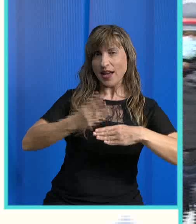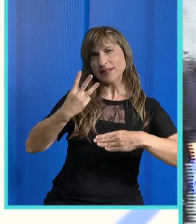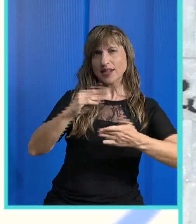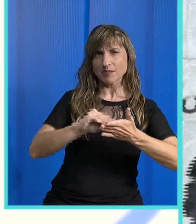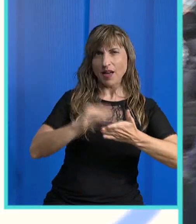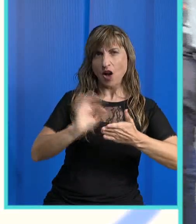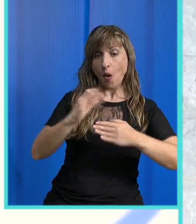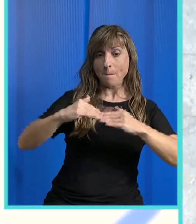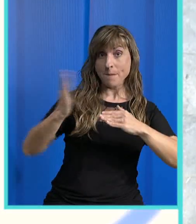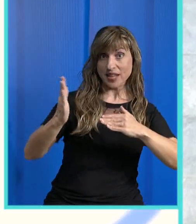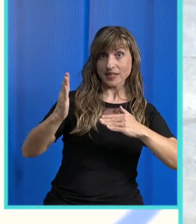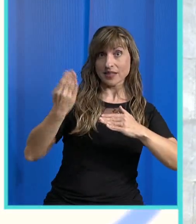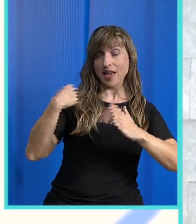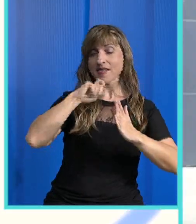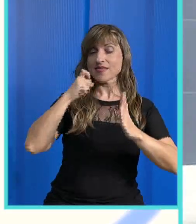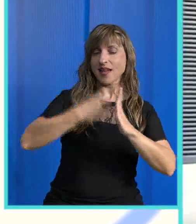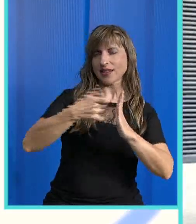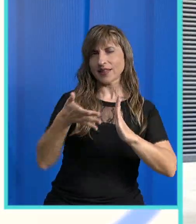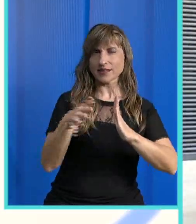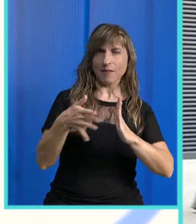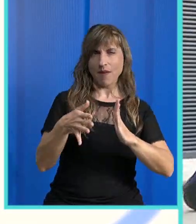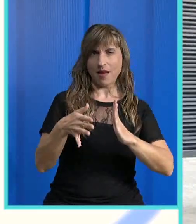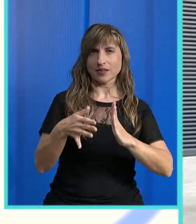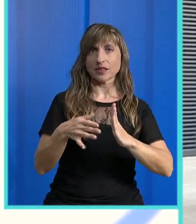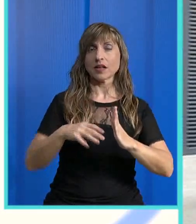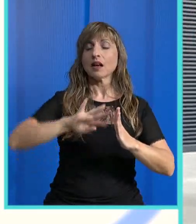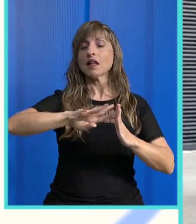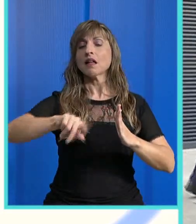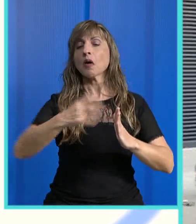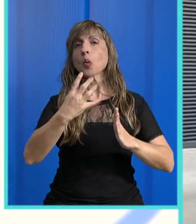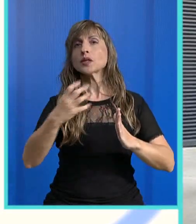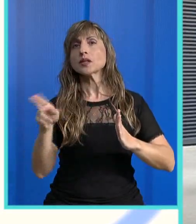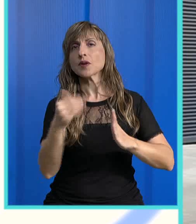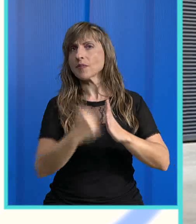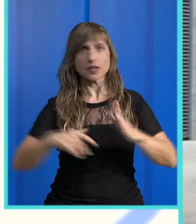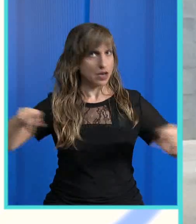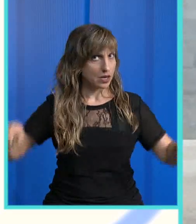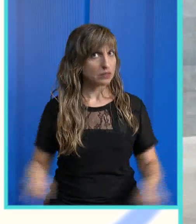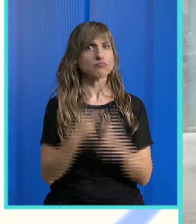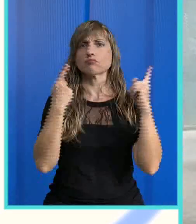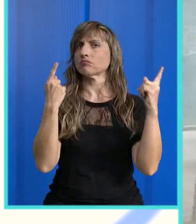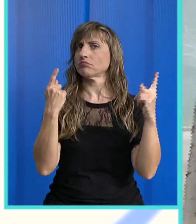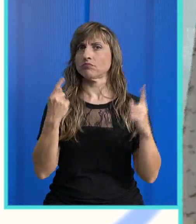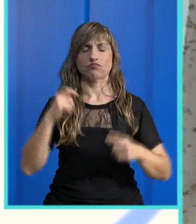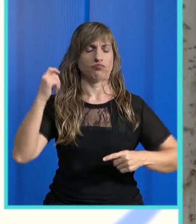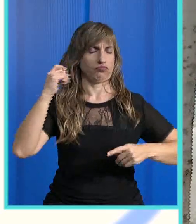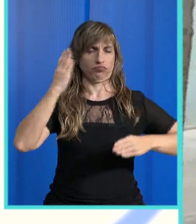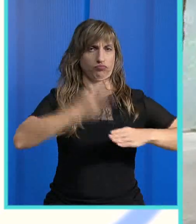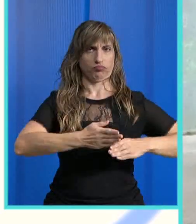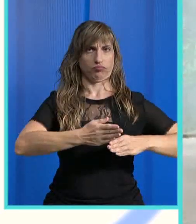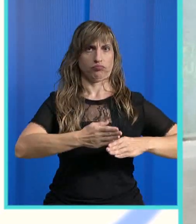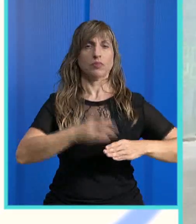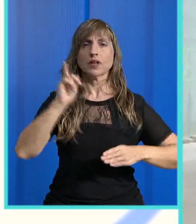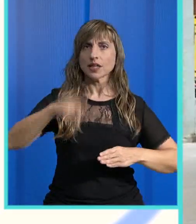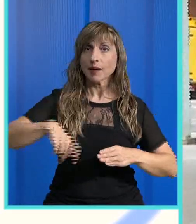ocasions per delictes similars encara que només hagin comès furs de menys de 400 euros. També tipifica amb més severitat el